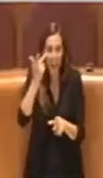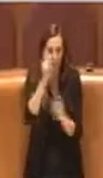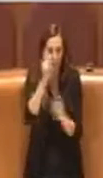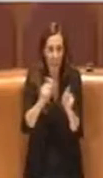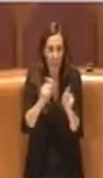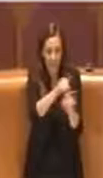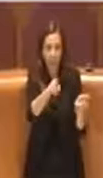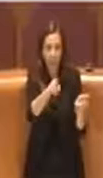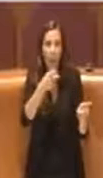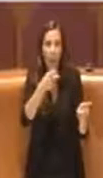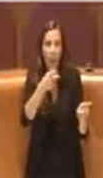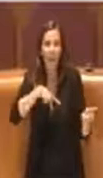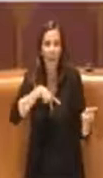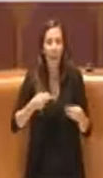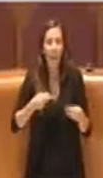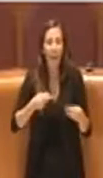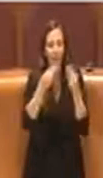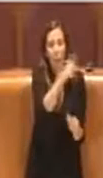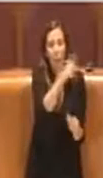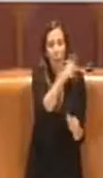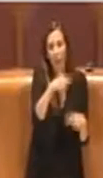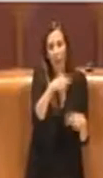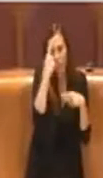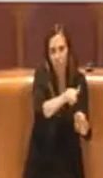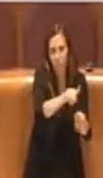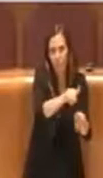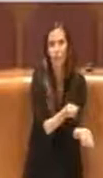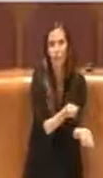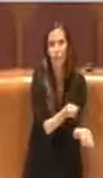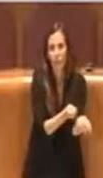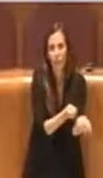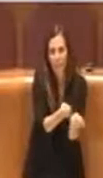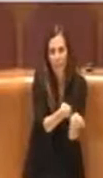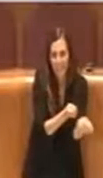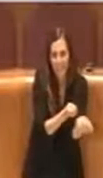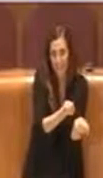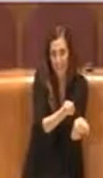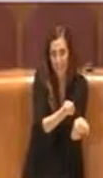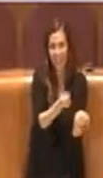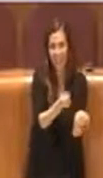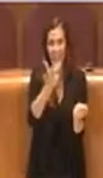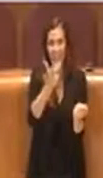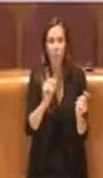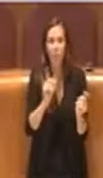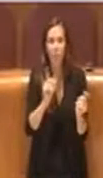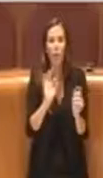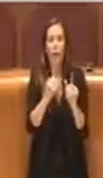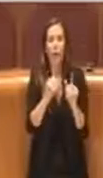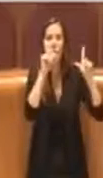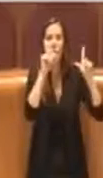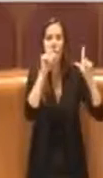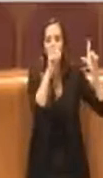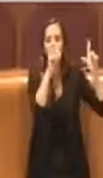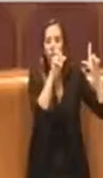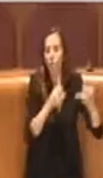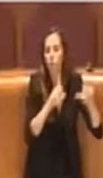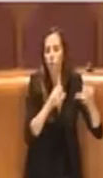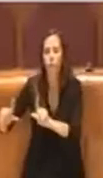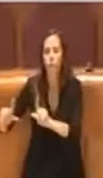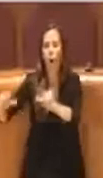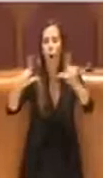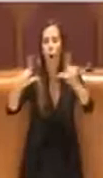e periodo nel quale poi si stabilisce per Roma Capitale tutto il piano di settore, quindi con una fotografia delle esigenze di